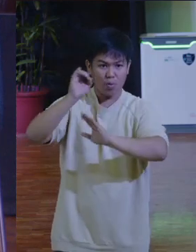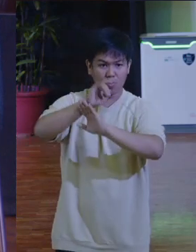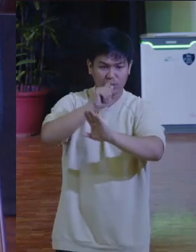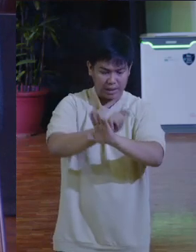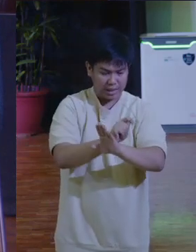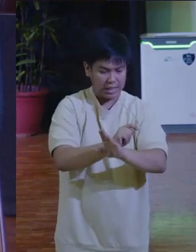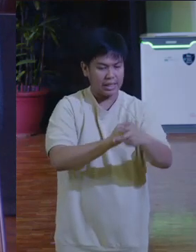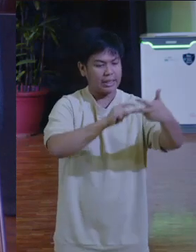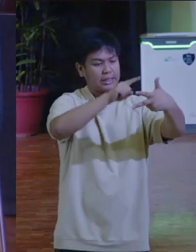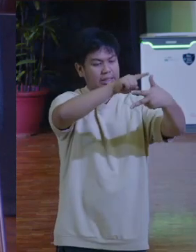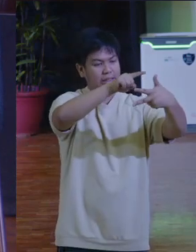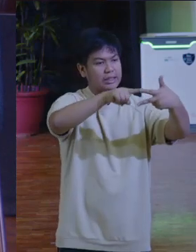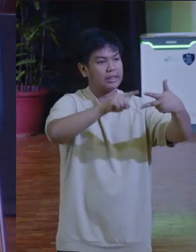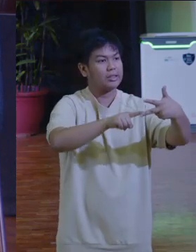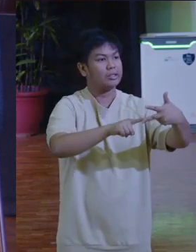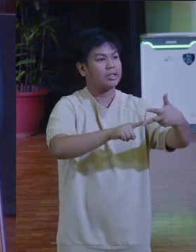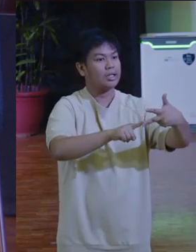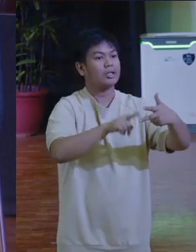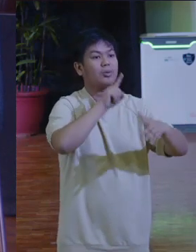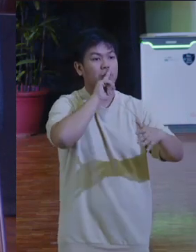Isaiah dito.